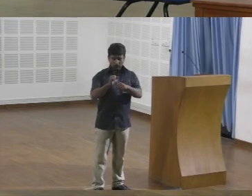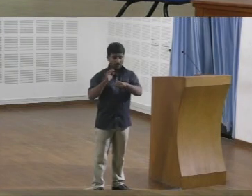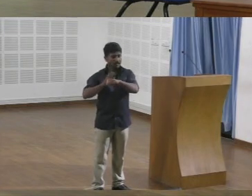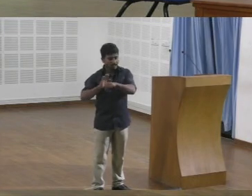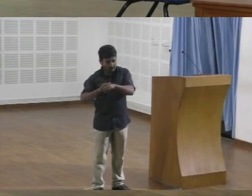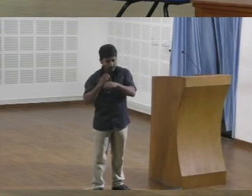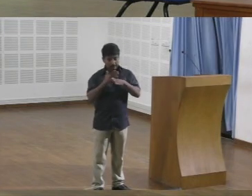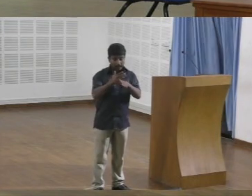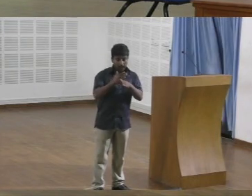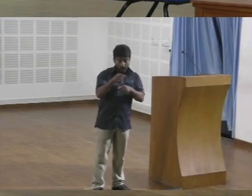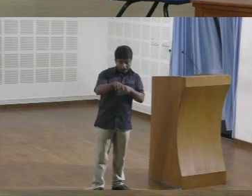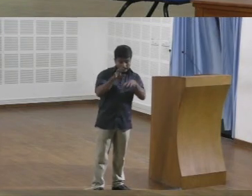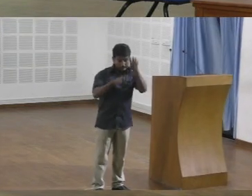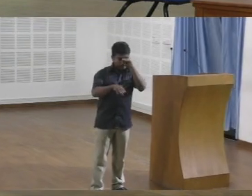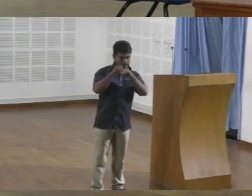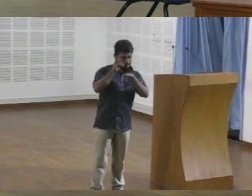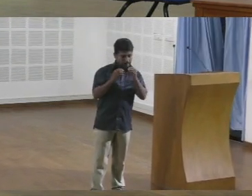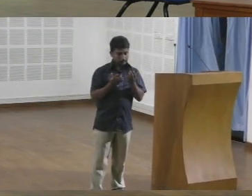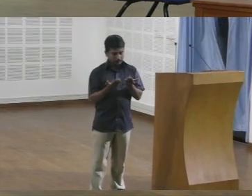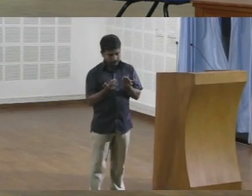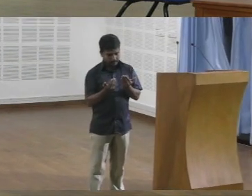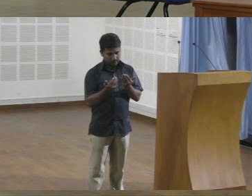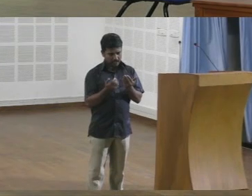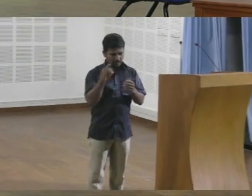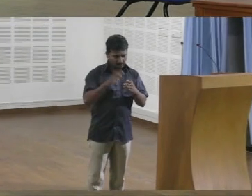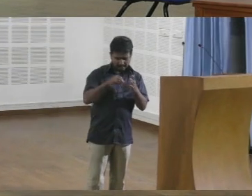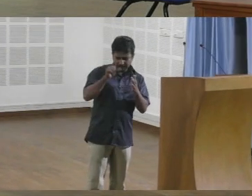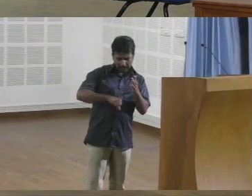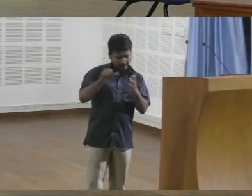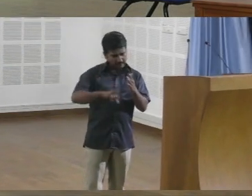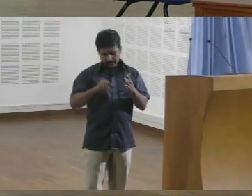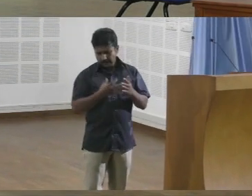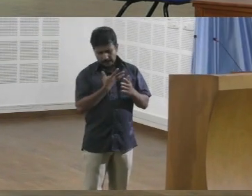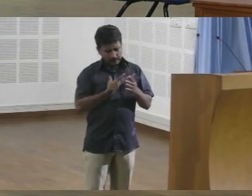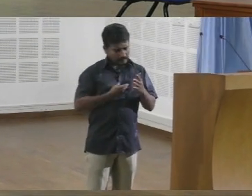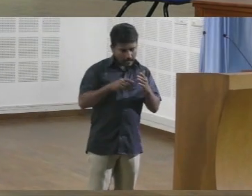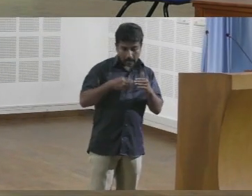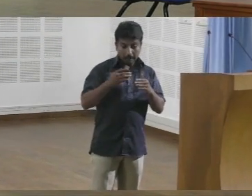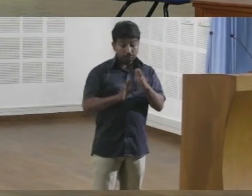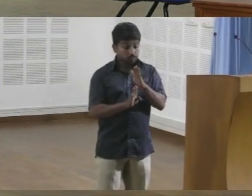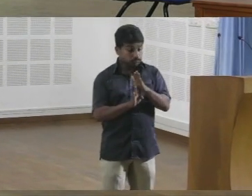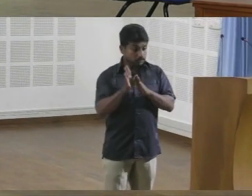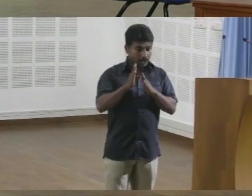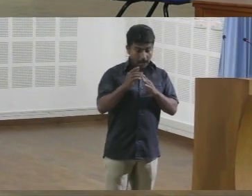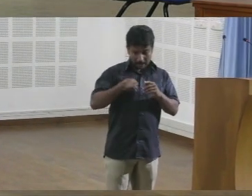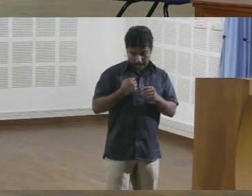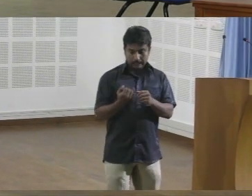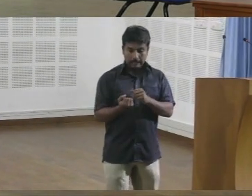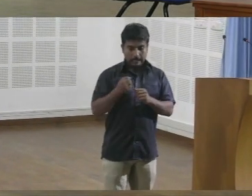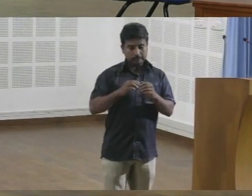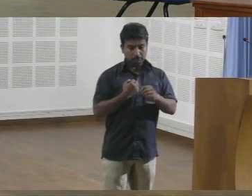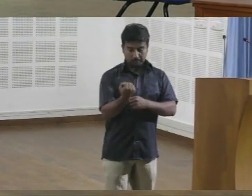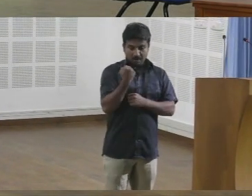മറ്റുള്ളവർക്കും ഒരു പാഠമാണ്. അത് പരാജയങ്ങളിൽ നിന്നും നിരാശകളിൽ നിന്നും ഓർത്തുള്ളേക്കാൻ നമുക്ക് പ്രചോദനം